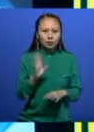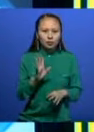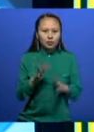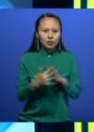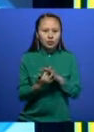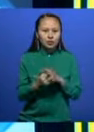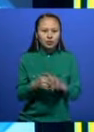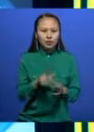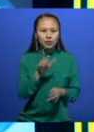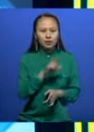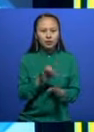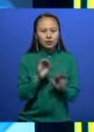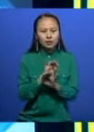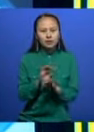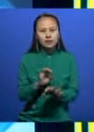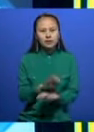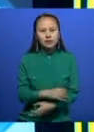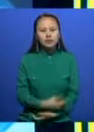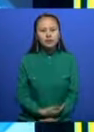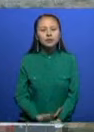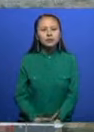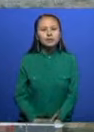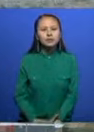осындағы ауыл азаматтарының пікірі.